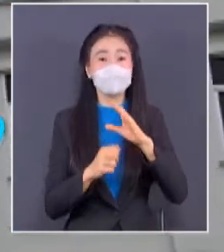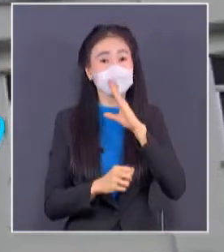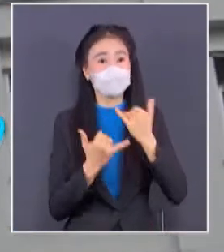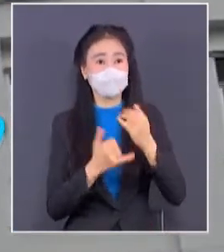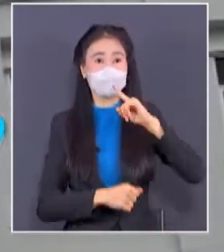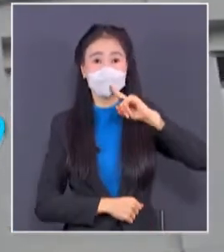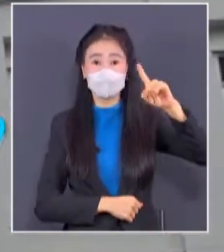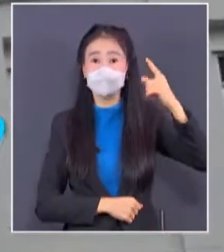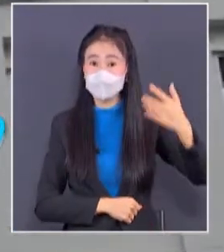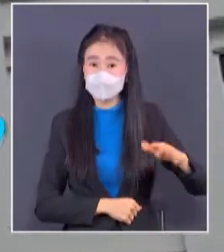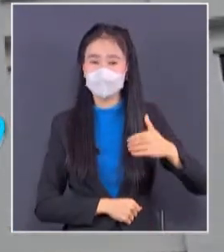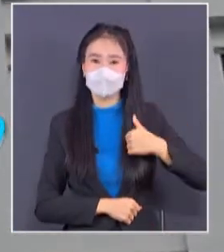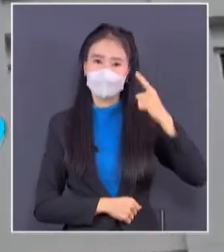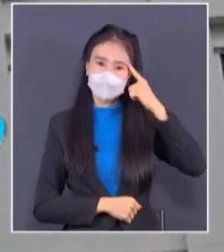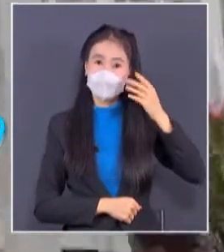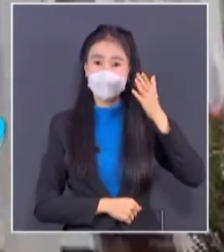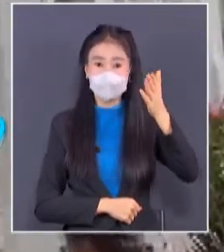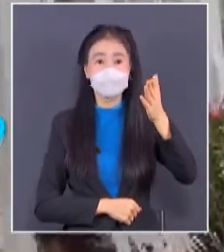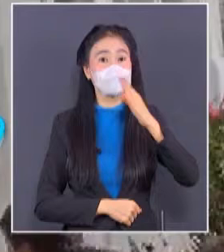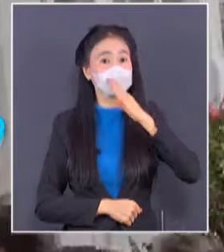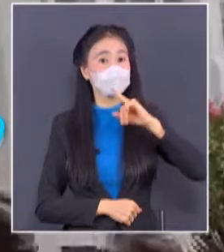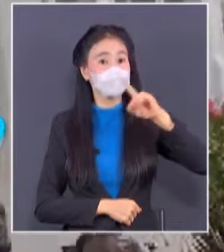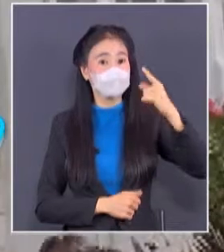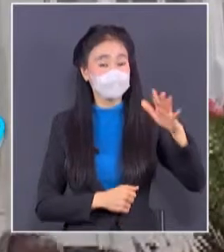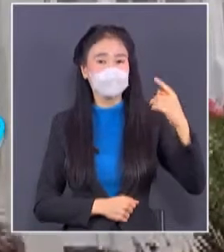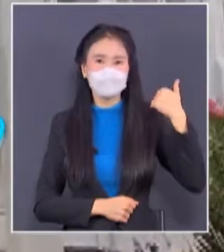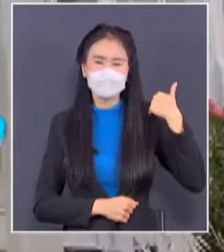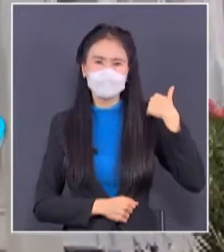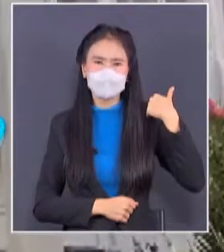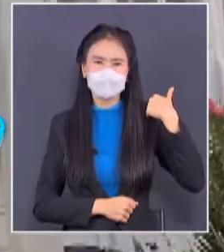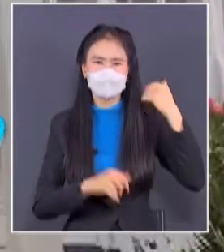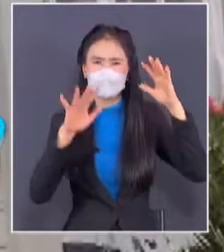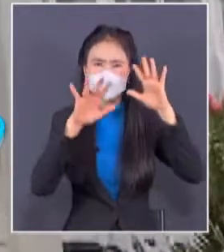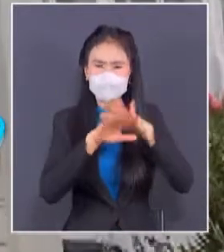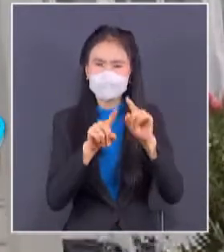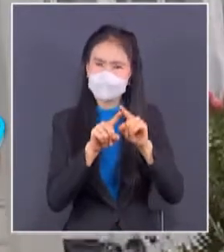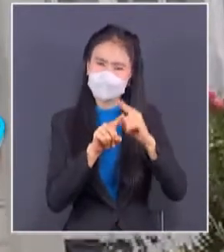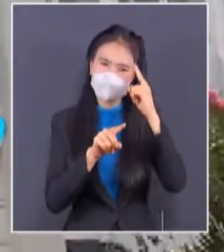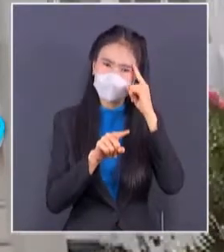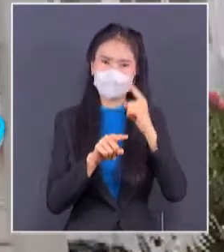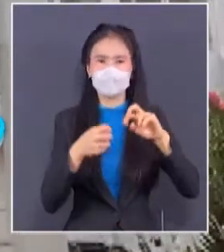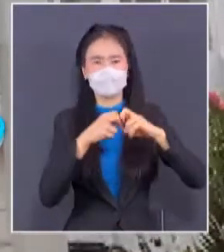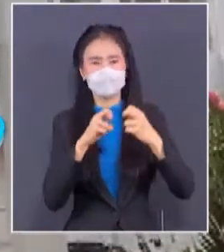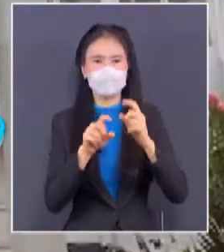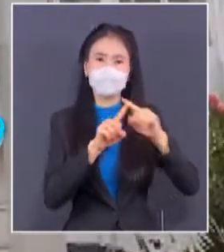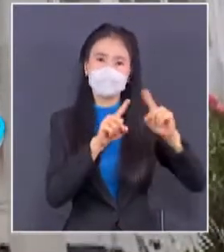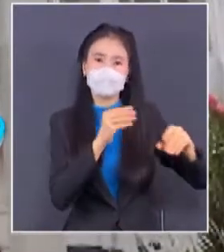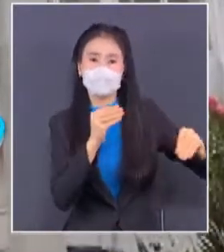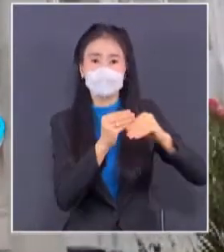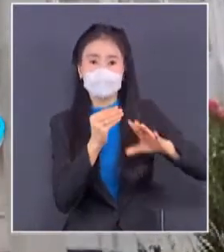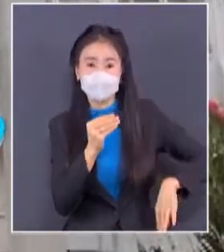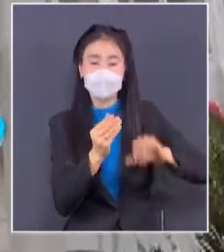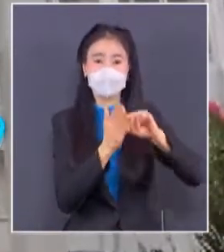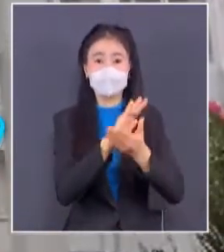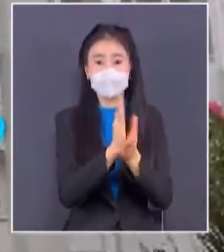ในคดีนี้ไปแล้วในอนาคตหากคดีมีหลักมีหากคดีหลักเนี่ยมีผลอย่างใดอย่างหนึ่งเพิ่มเติมหรือว่ามีการเปลี่